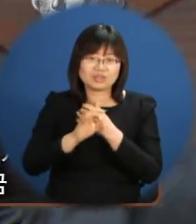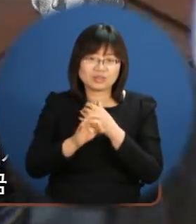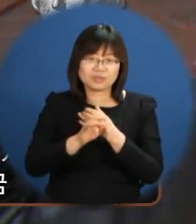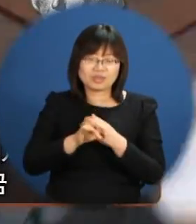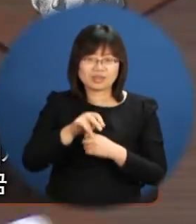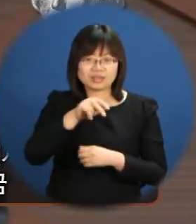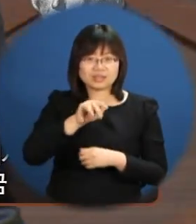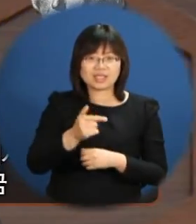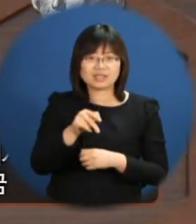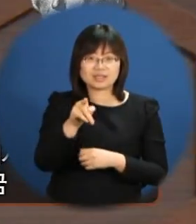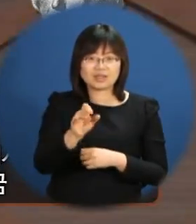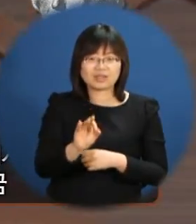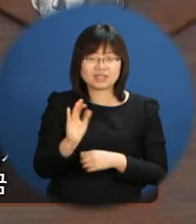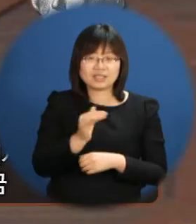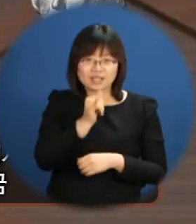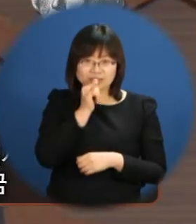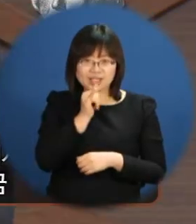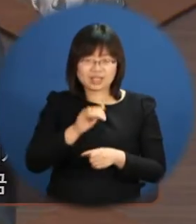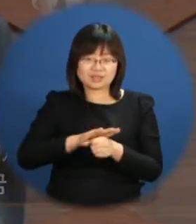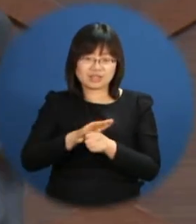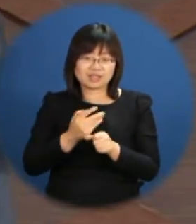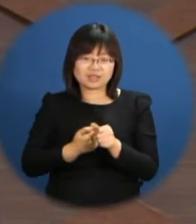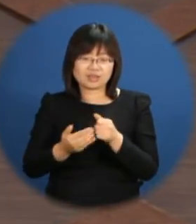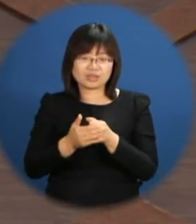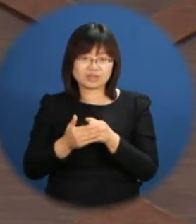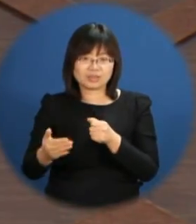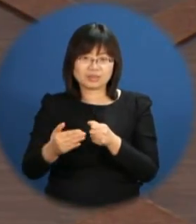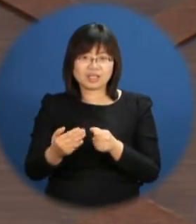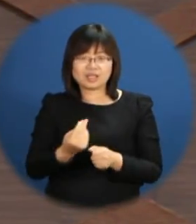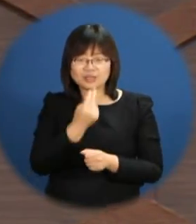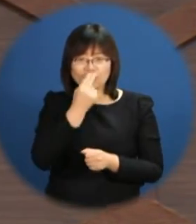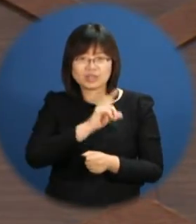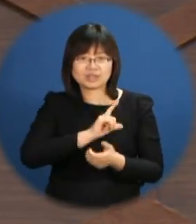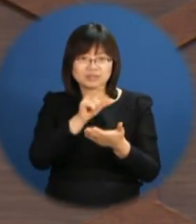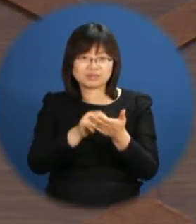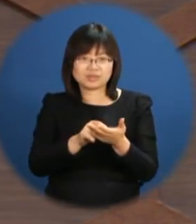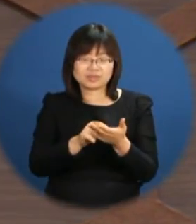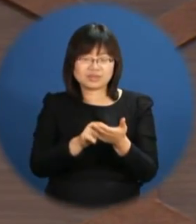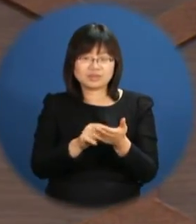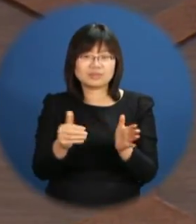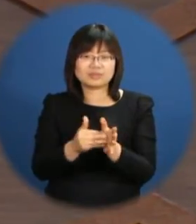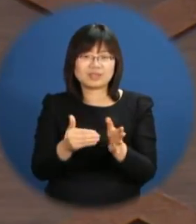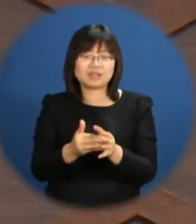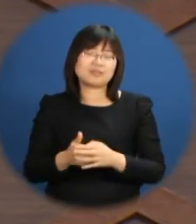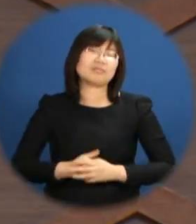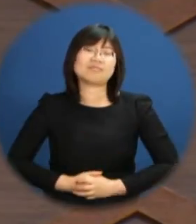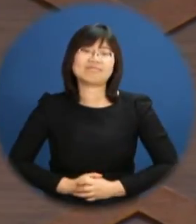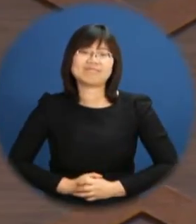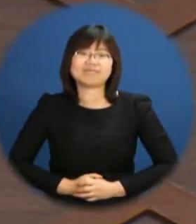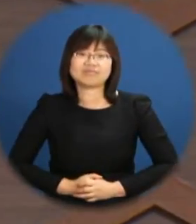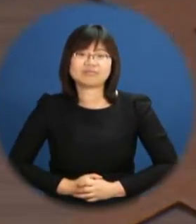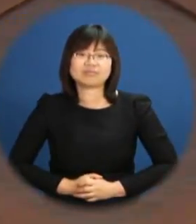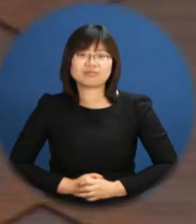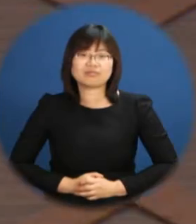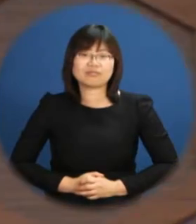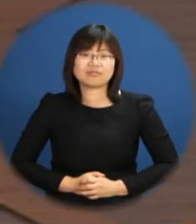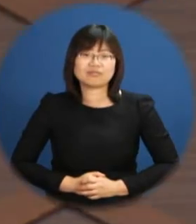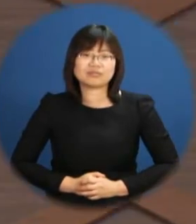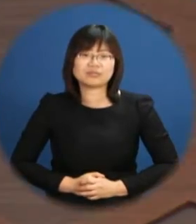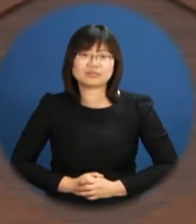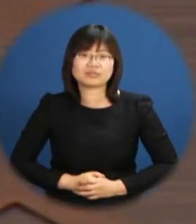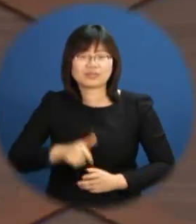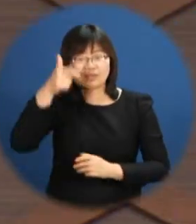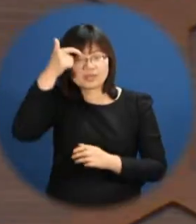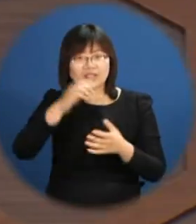너무 사랑스러워서 그 이론이 산소의 이름을 산소로 붙인 겁니다 옥시전 이라는 것은 또 그리스 고대